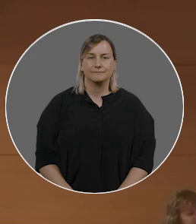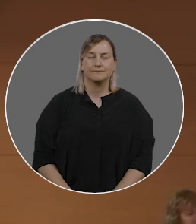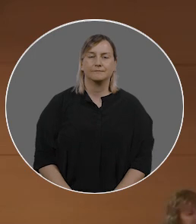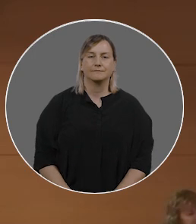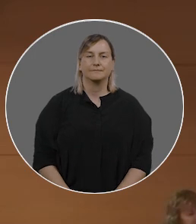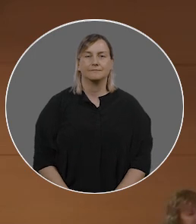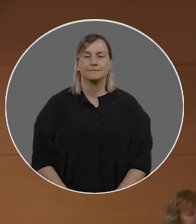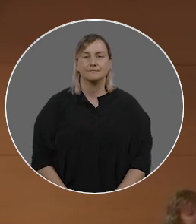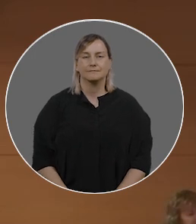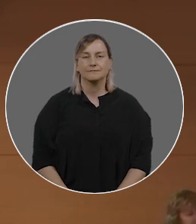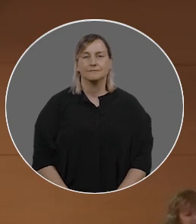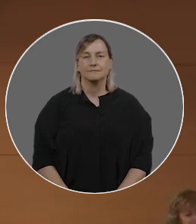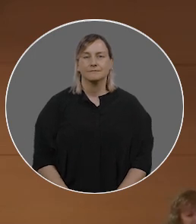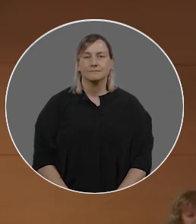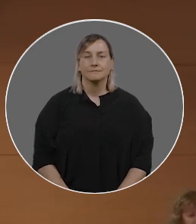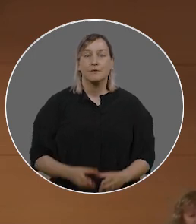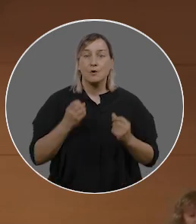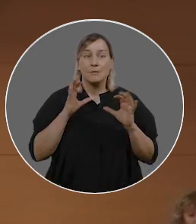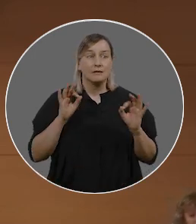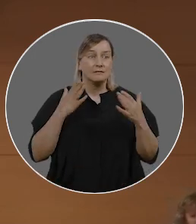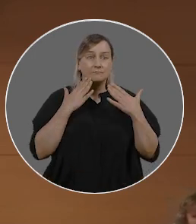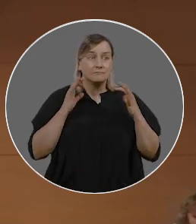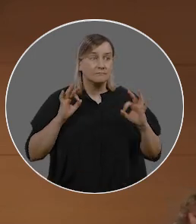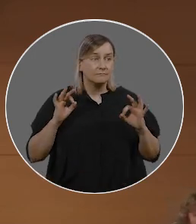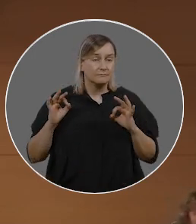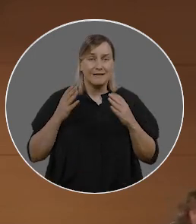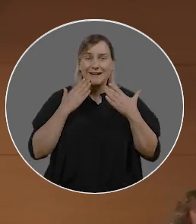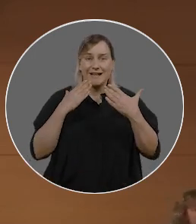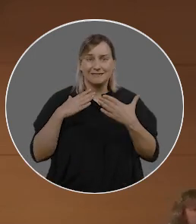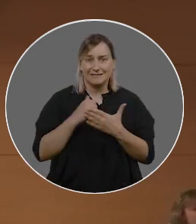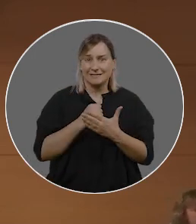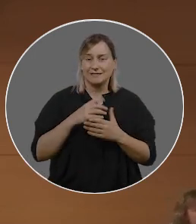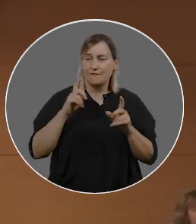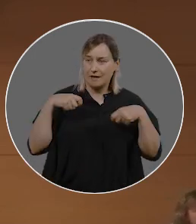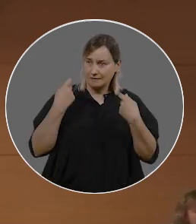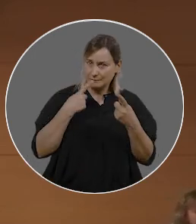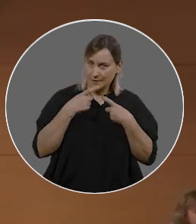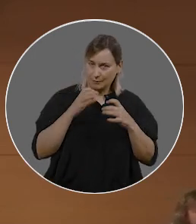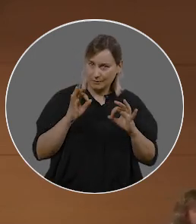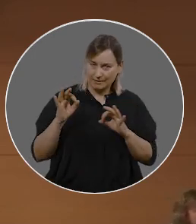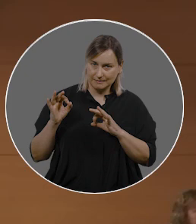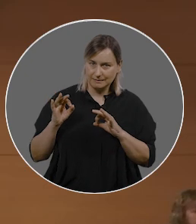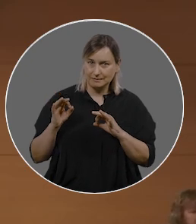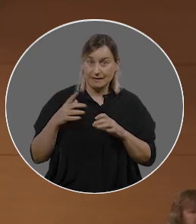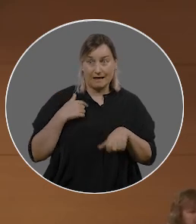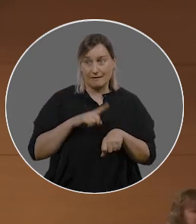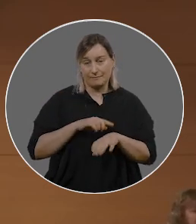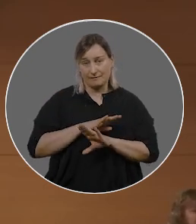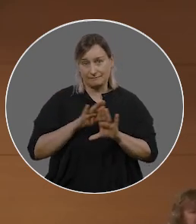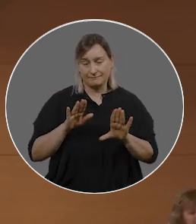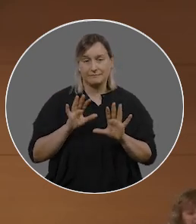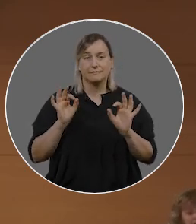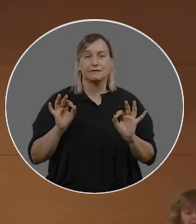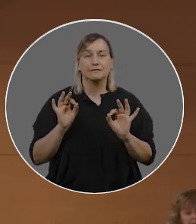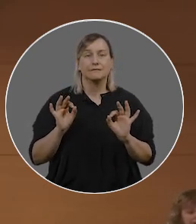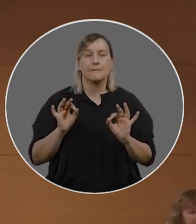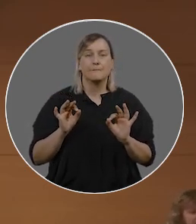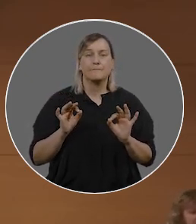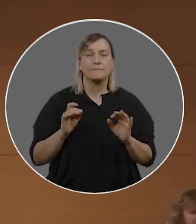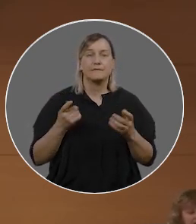aquesta puntualització. Molt bé, doncs Esther, penso que... Moltes gràcies, Francesc, per les preguntes. Estem fora de temps i